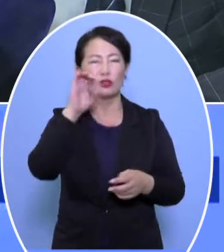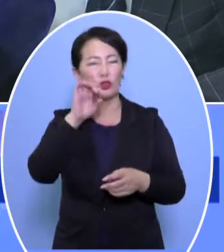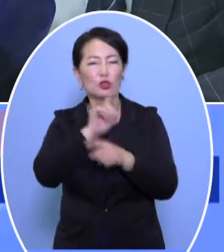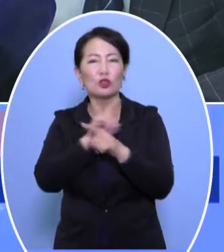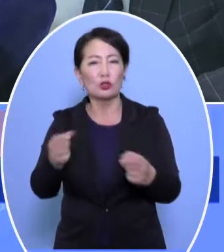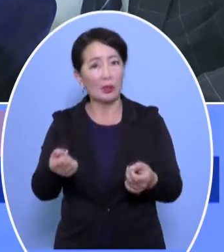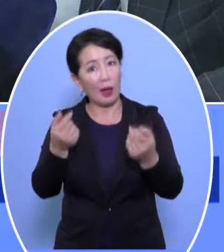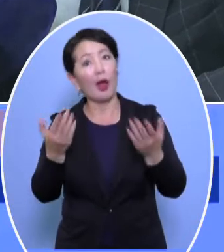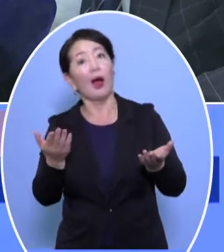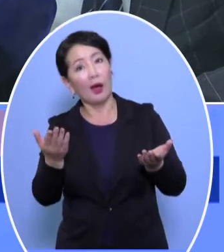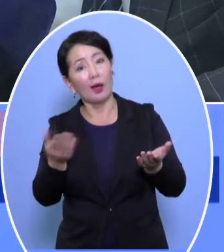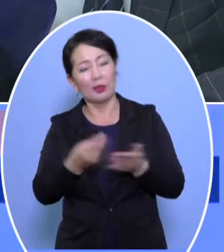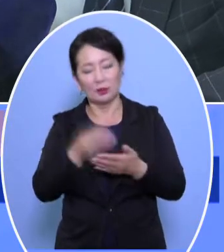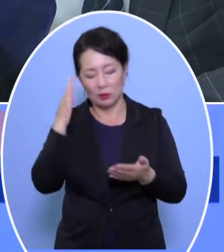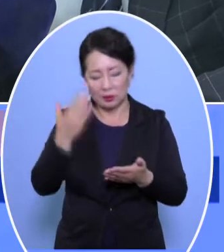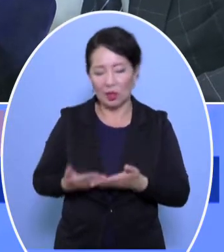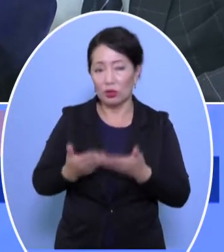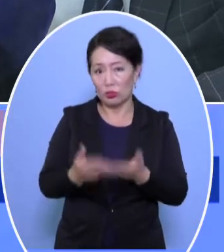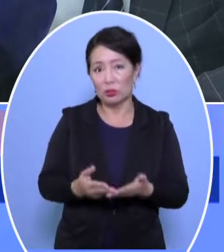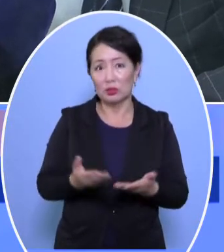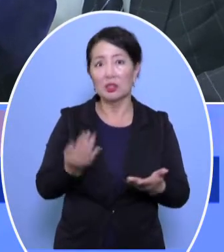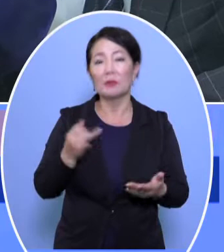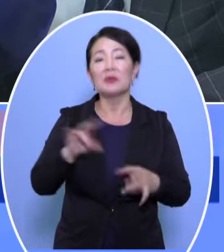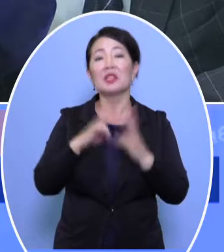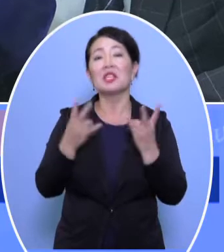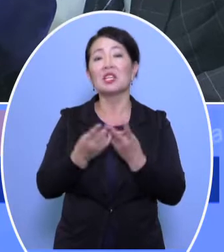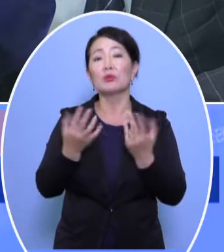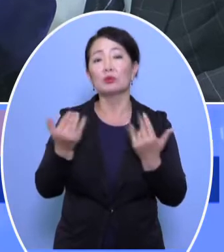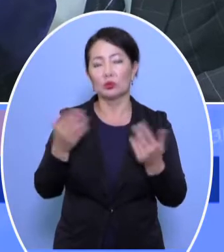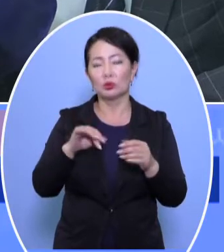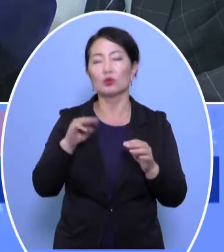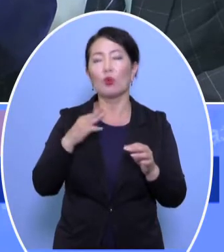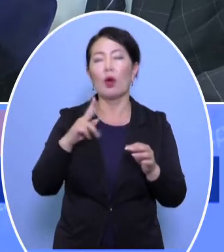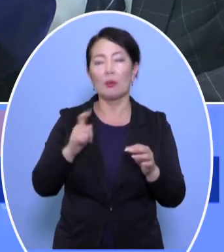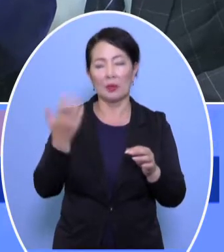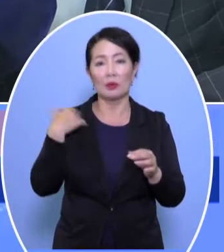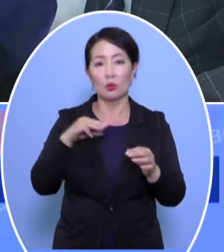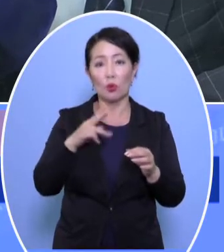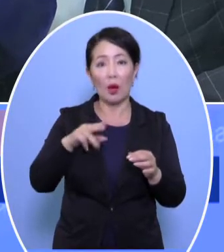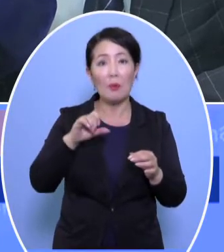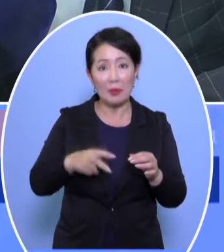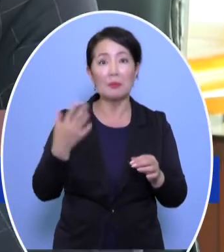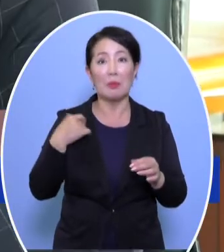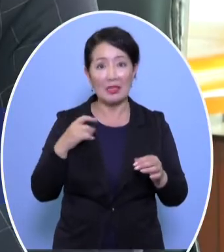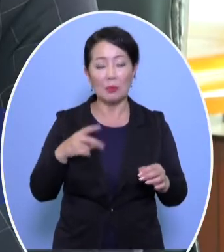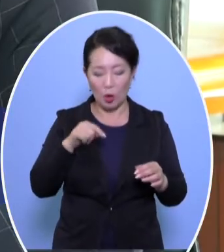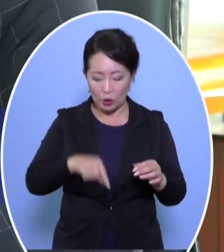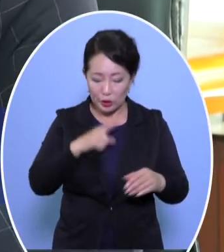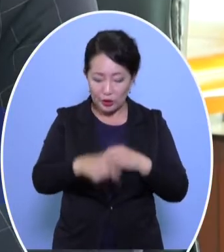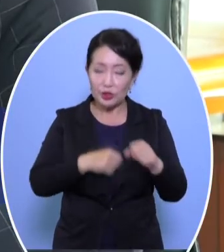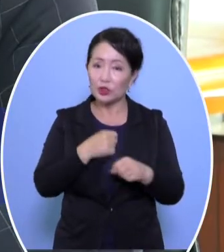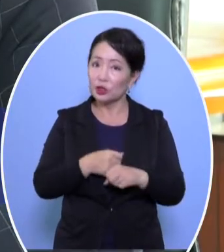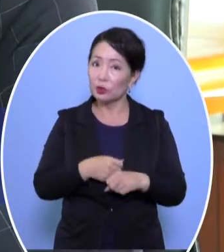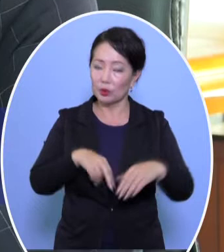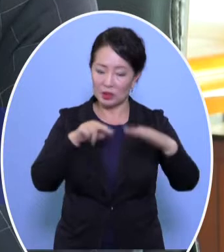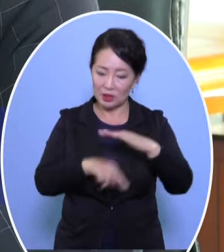ашиг сонирхлын зөрчил үүсгэж одоо асуудал одоо санал болдог. Энэ бол одоо нийгэмд бол нэлээд түгээмэл байсан. Тэгв учраас энэ жилийн хувьд